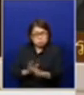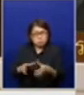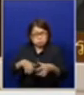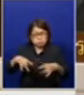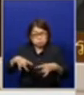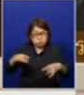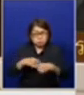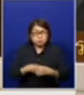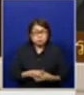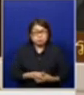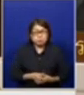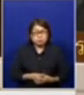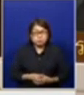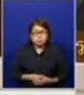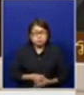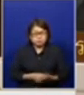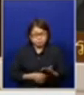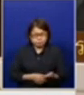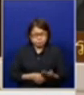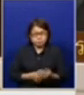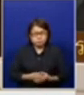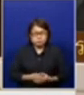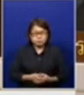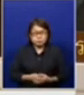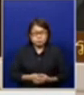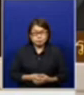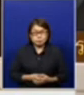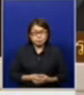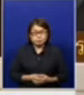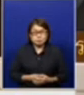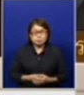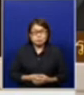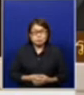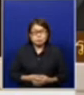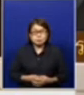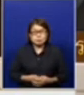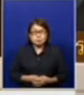ะครับต่อไปครับท่านคุณเกียรติสิทธิอมร